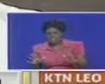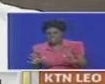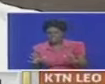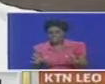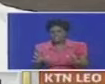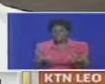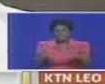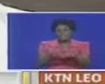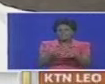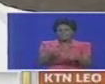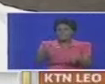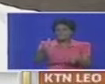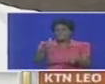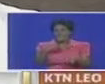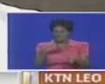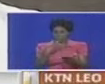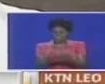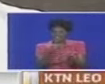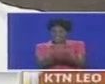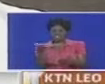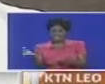kuna pesa nilikuwa nimeacha mahali.